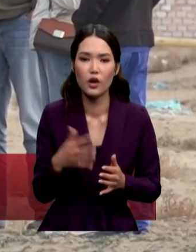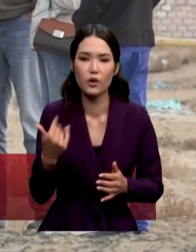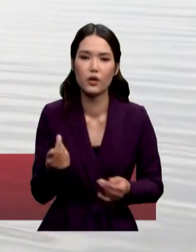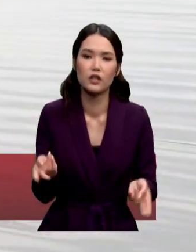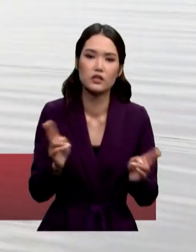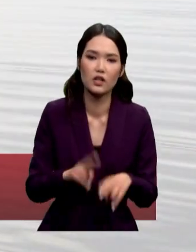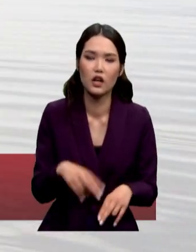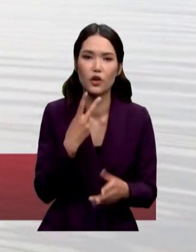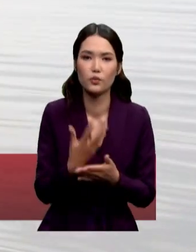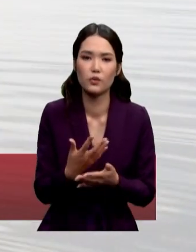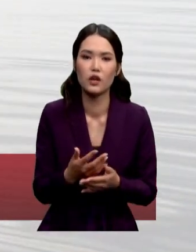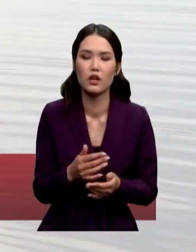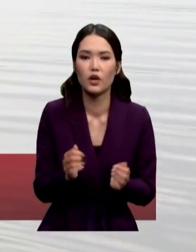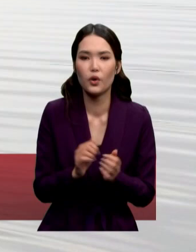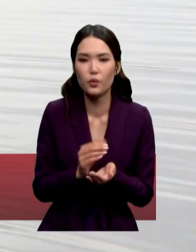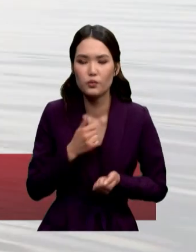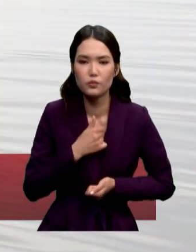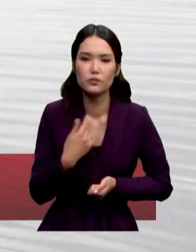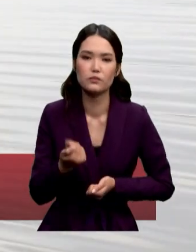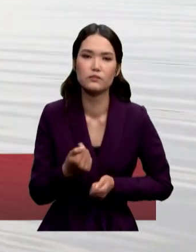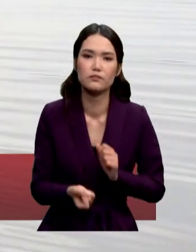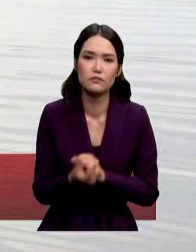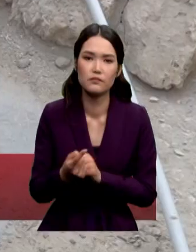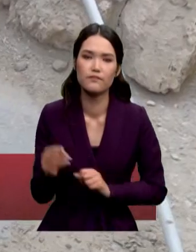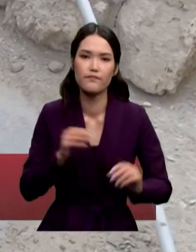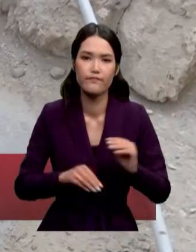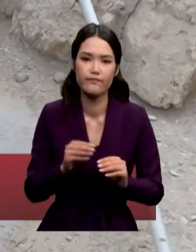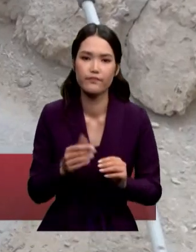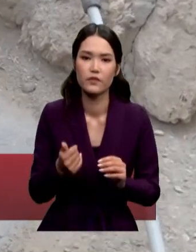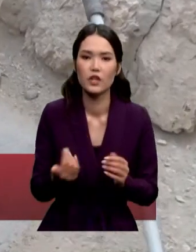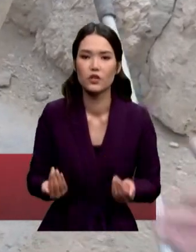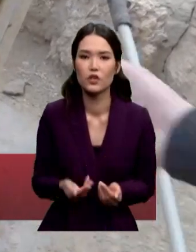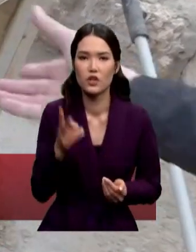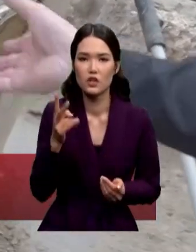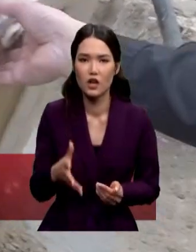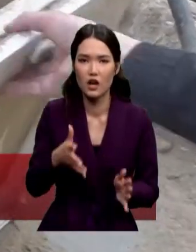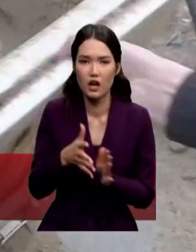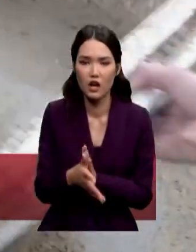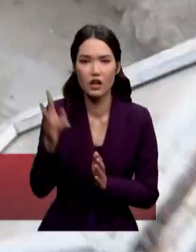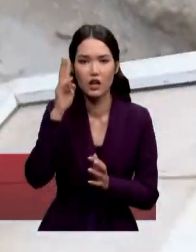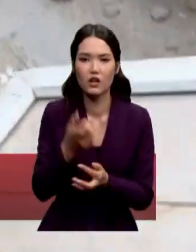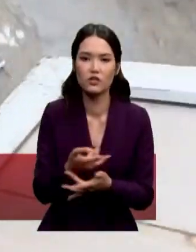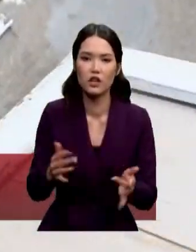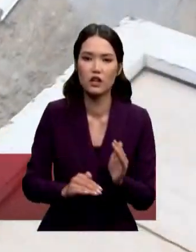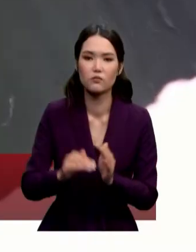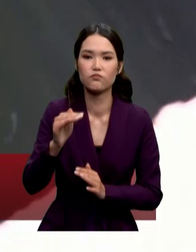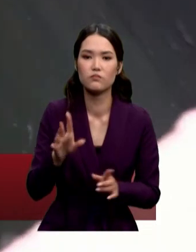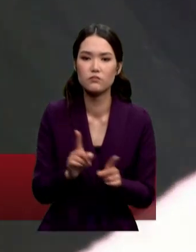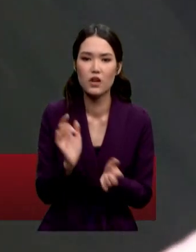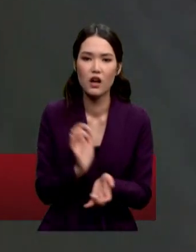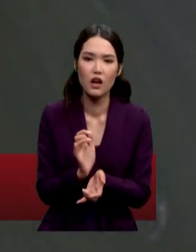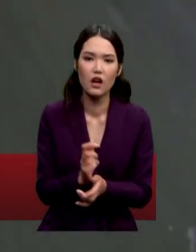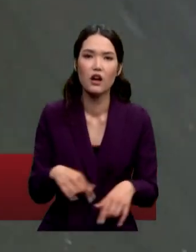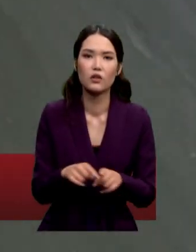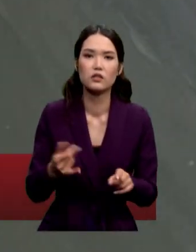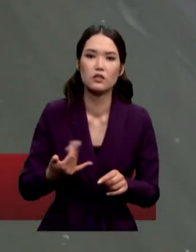қалдық су төгіледі. Өкініштісі, жердің төменгі қабатын толтырған кәріз суы тұрғын үйдің құдығы мен әжетханасын толтырған. Тіпті егілген